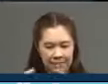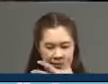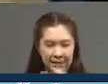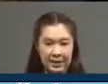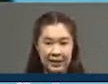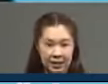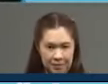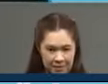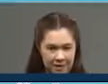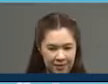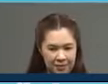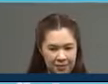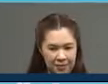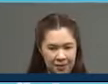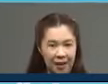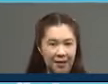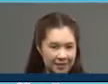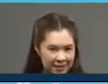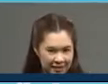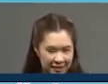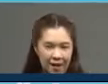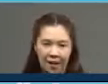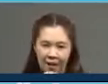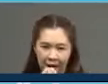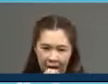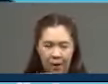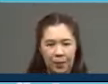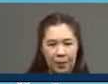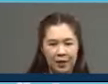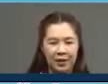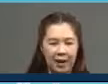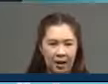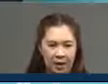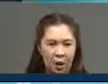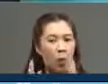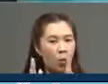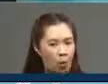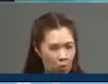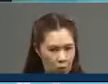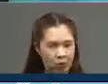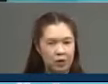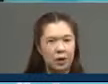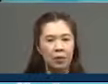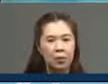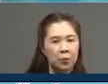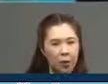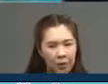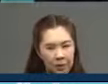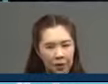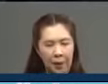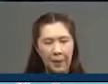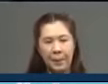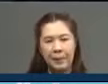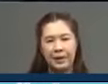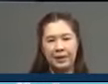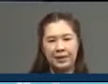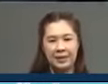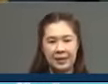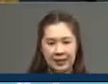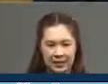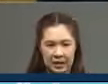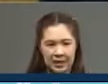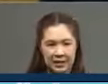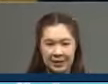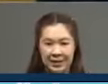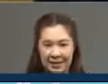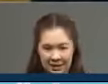แลกเปลี่ยนมุมมองกับผู้นำต่างๆพอเราหลบไปข้างหลังเป็น private แล้วเนี่ยเราได้คุยกันในเรื่องที่ค่อนข้างมีประโยช